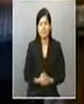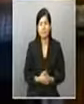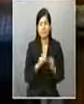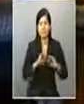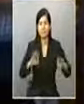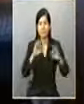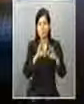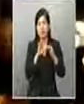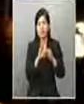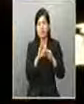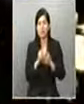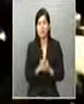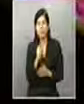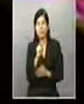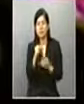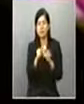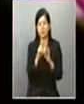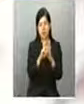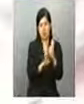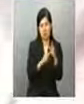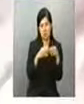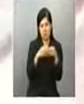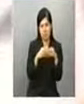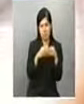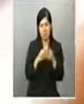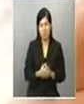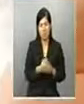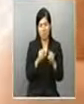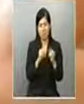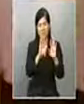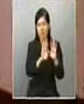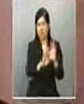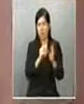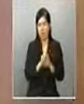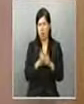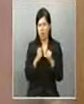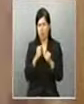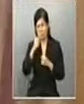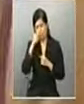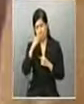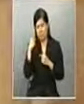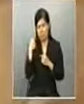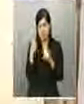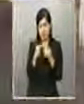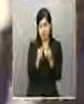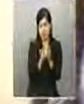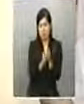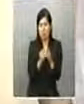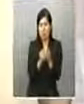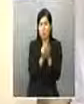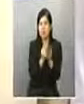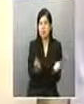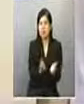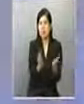ระบบวรรณะของชาวอินเดียซึ่งผู้ประกอบการไทยอาจจะเข้ามาเติมเต็มในส่วนนี้ได้เป็นอย่างดี